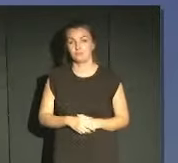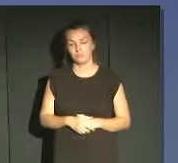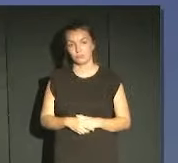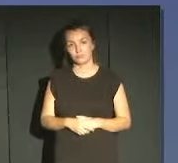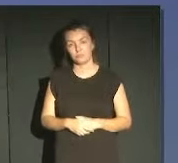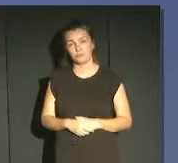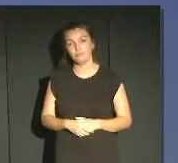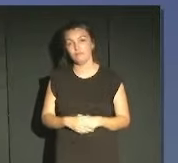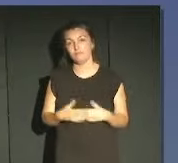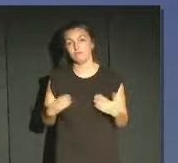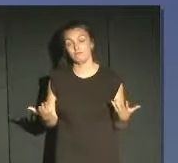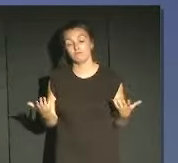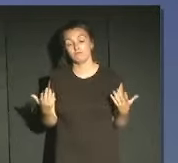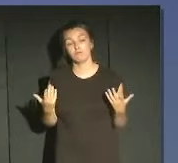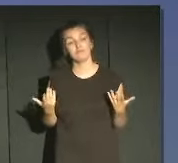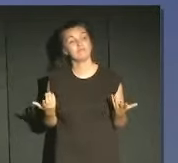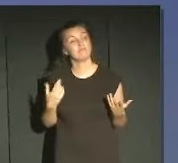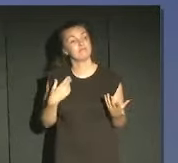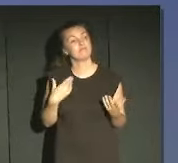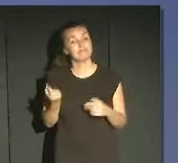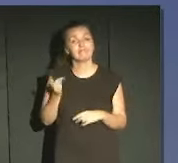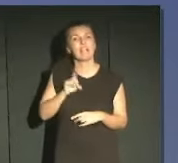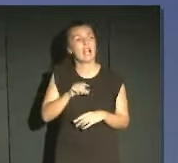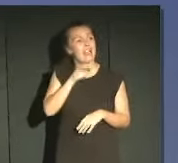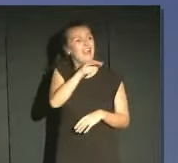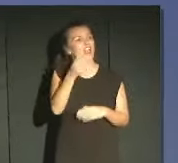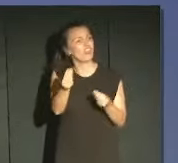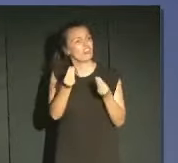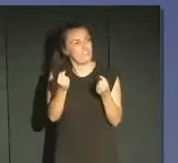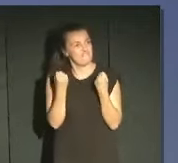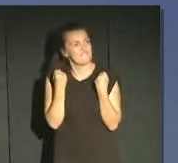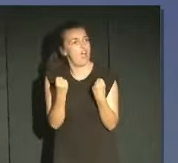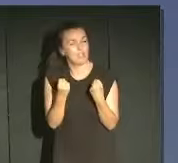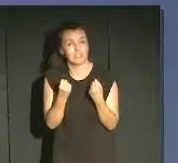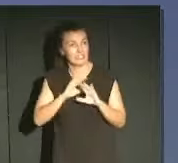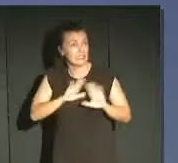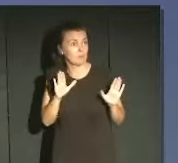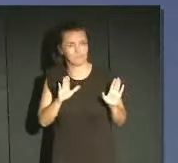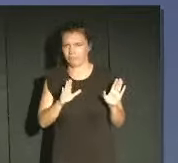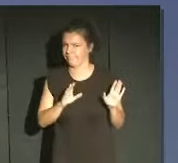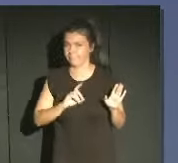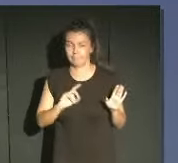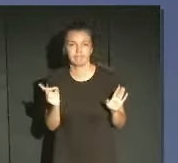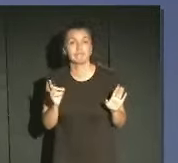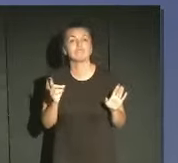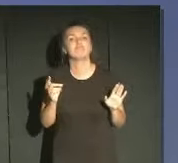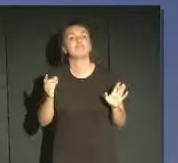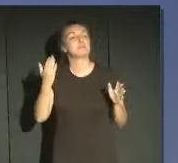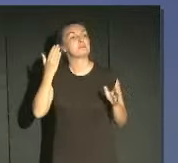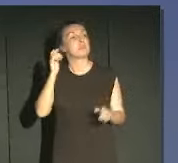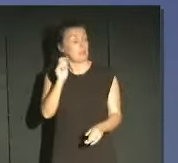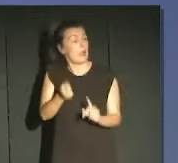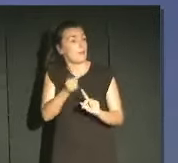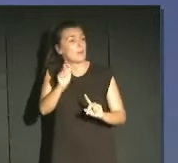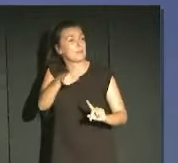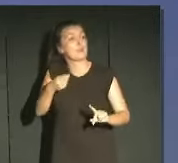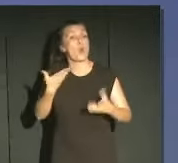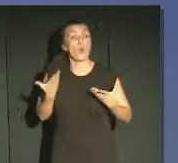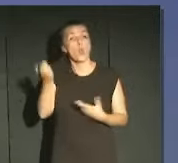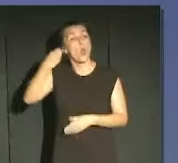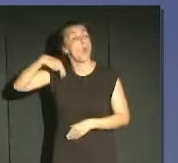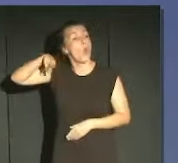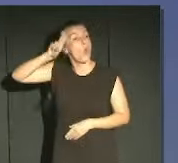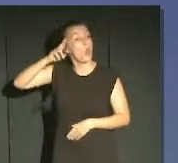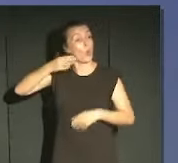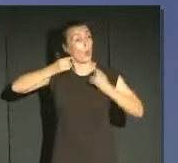sommes pas seul seulement là pour vous demander de nous donner de la force à alors évidemment que c'est important si je prends les eurodéputés que nous avons nous avons